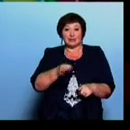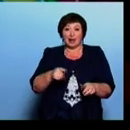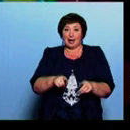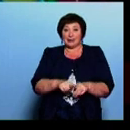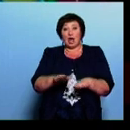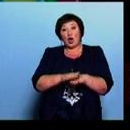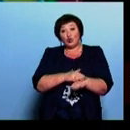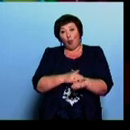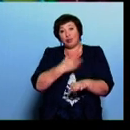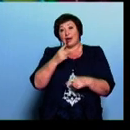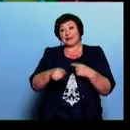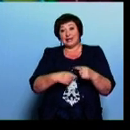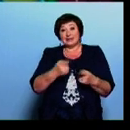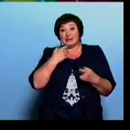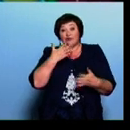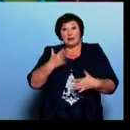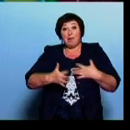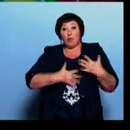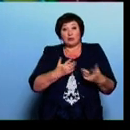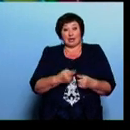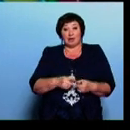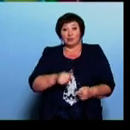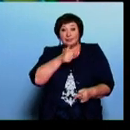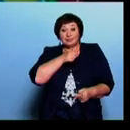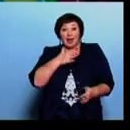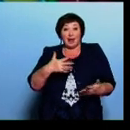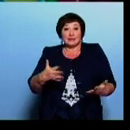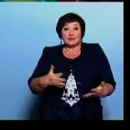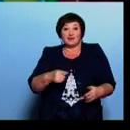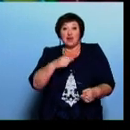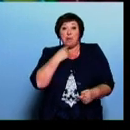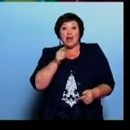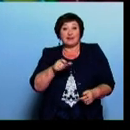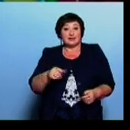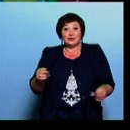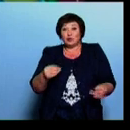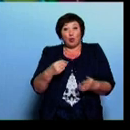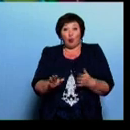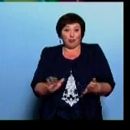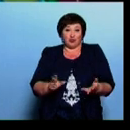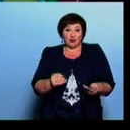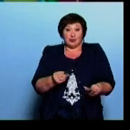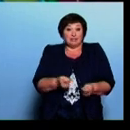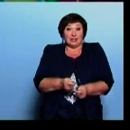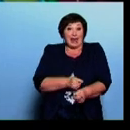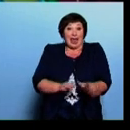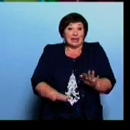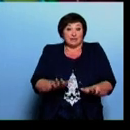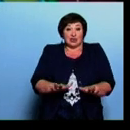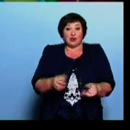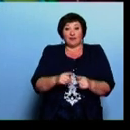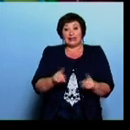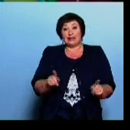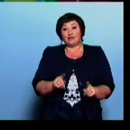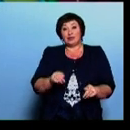добрая традиция, и вот эти эмоции, которые испытывают первоклассники, ни за что не купишь, ничем не измеришь. Это достаточно затратная статья